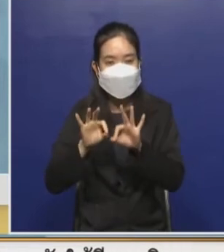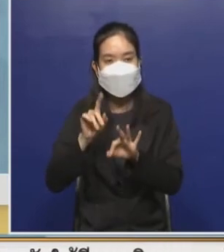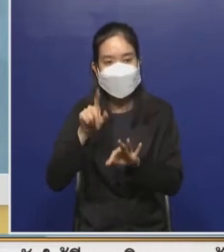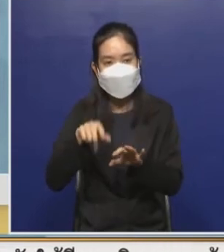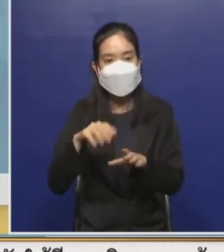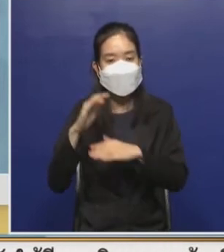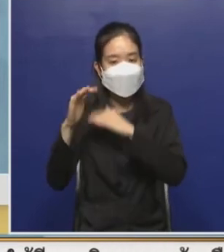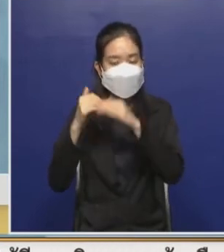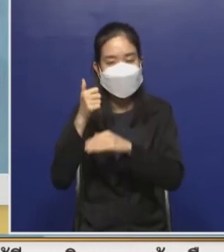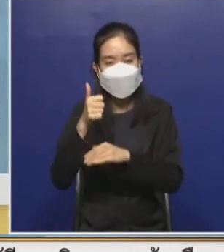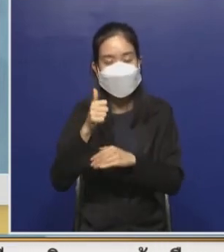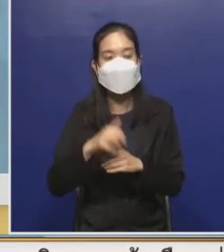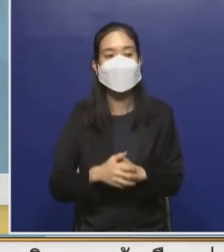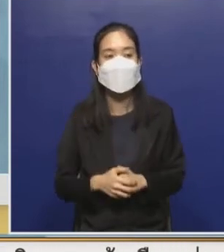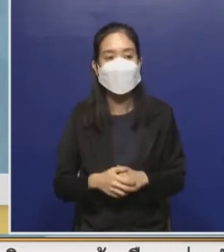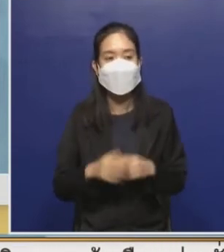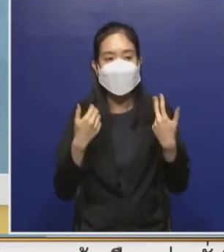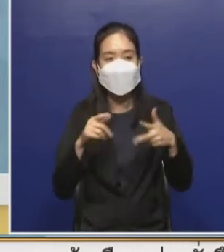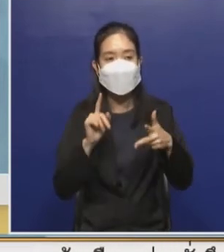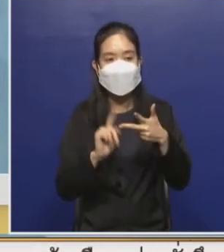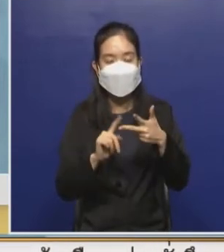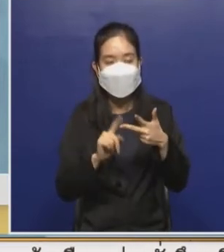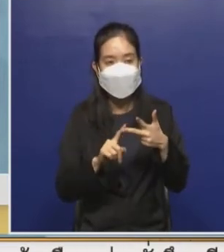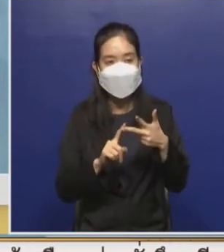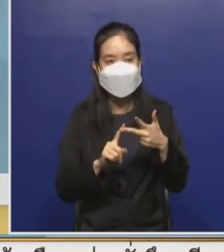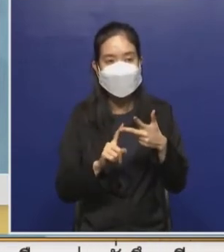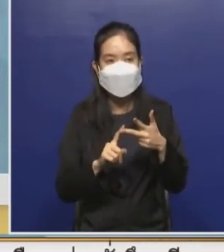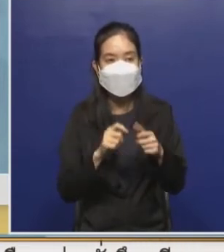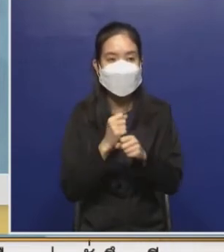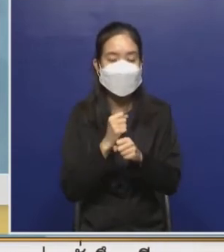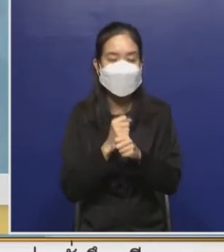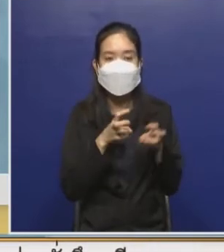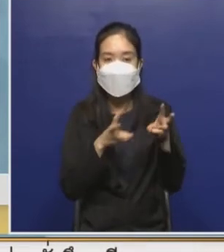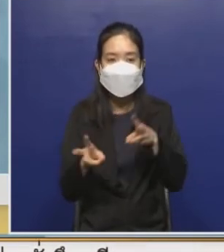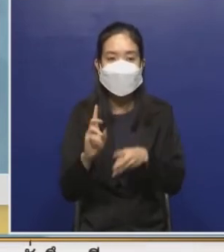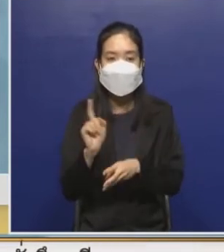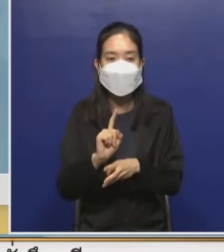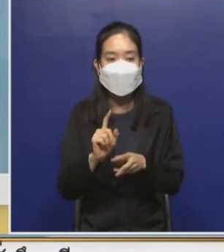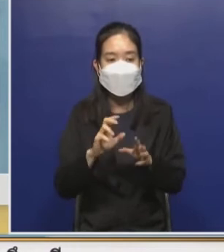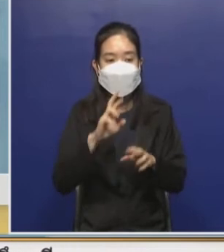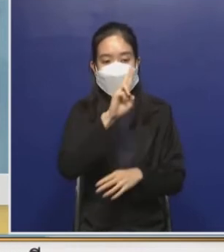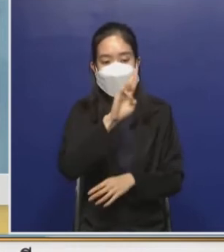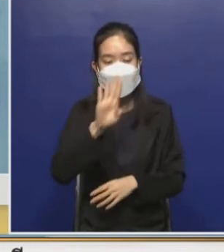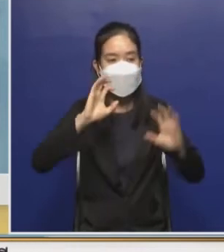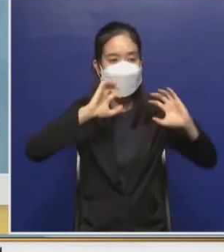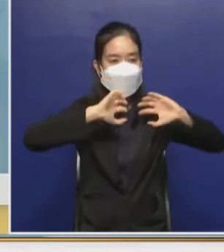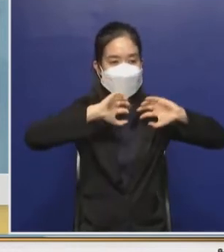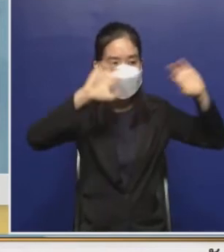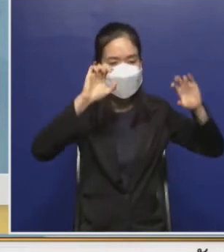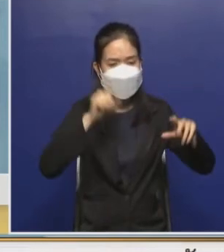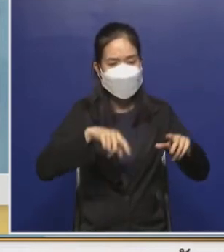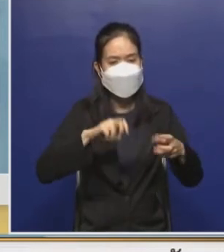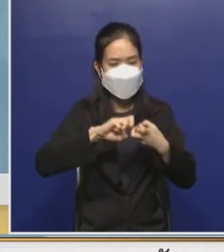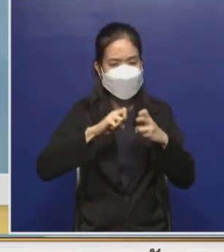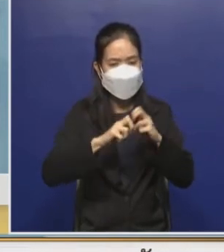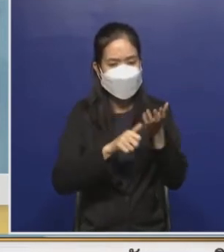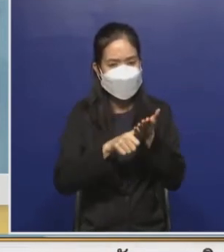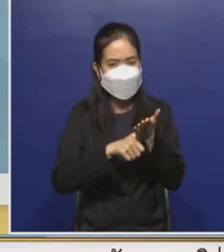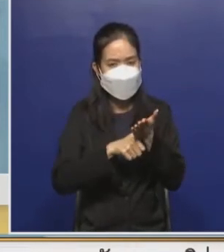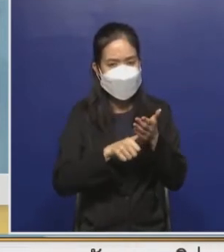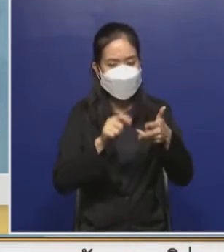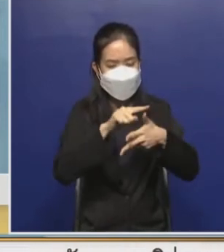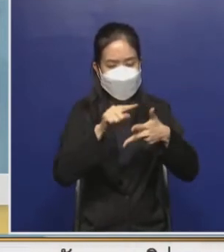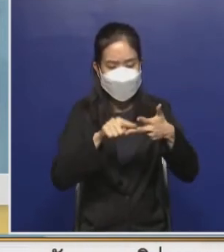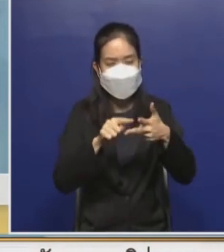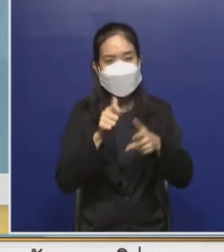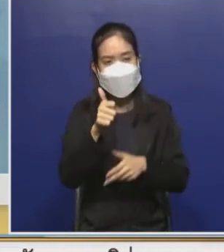และ 3 มาประมาณรายจายปจมปร จะตองสางนวัตกรรมให้ระบบราชการแก้ปัหา 3 ปการนี่ให้ได้นั่งกคความย